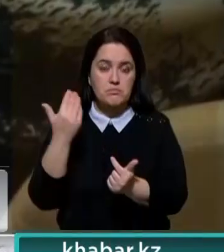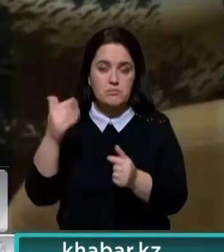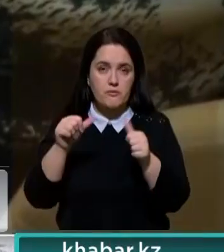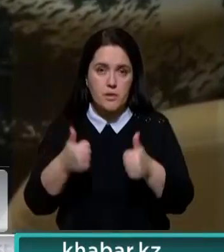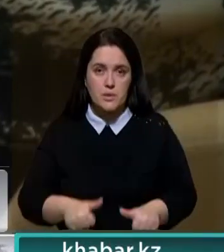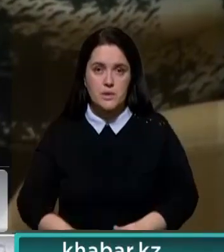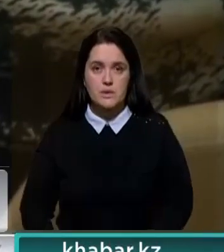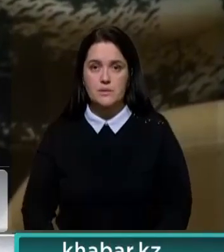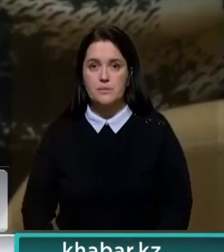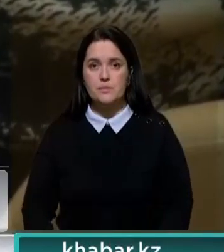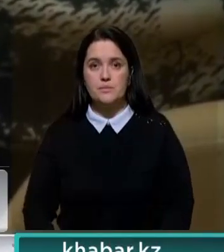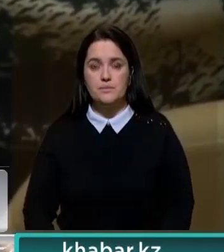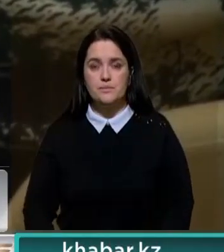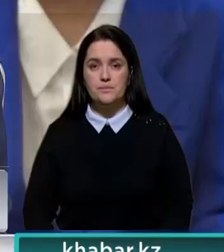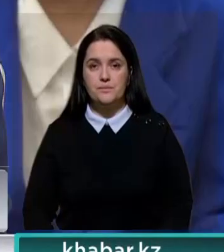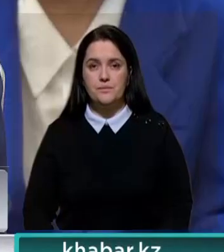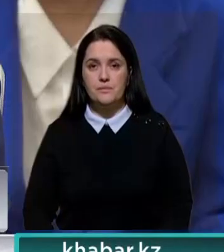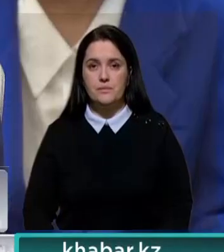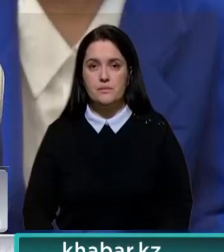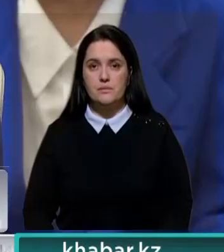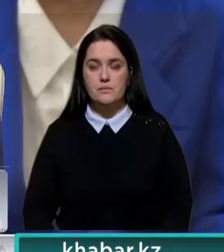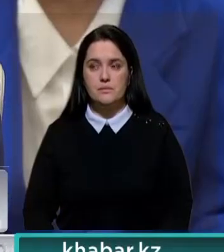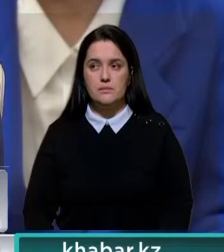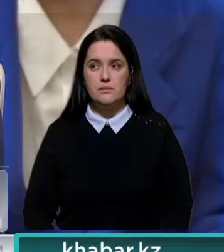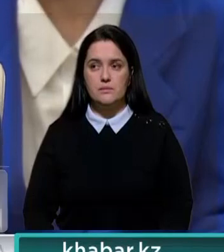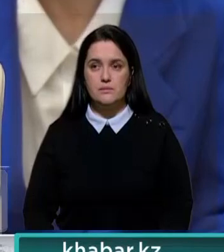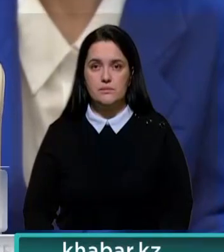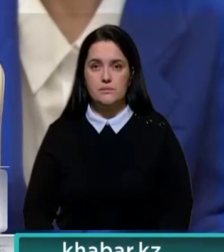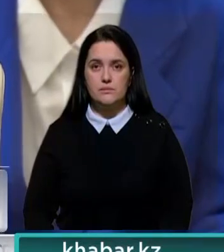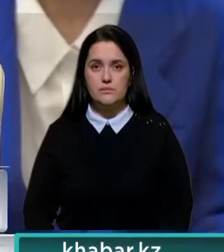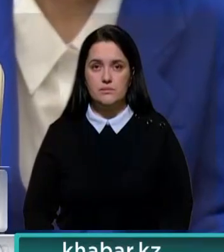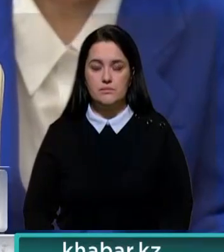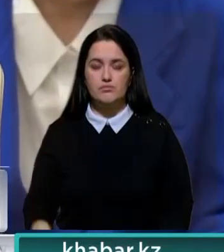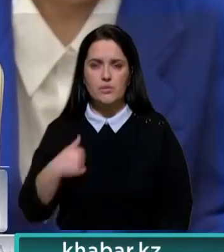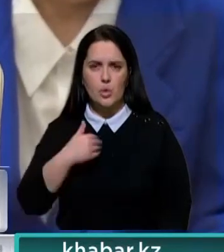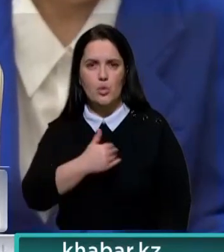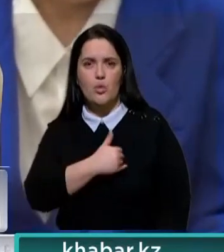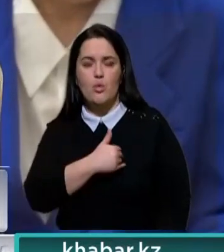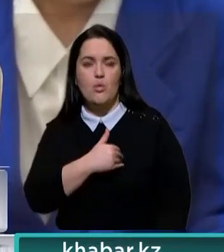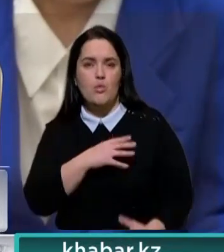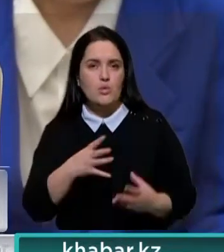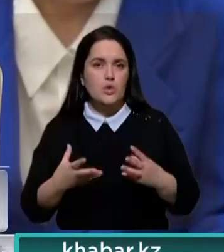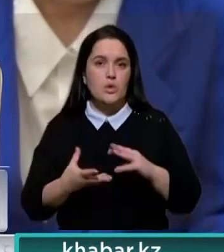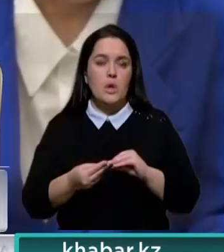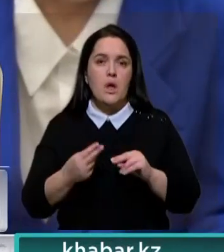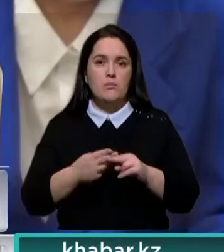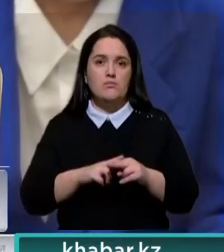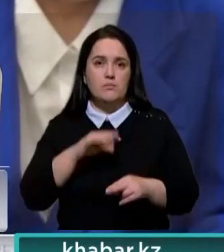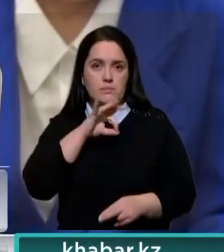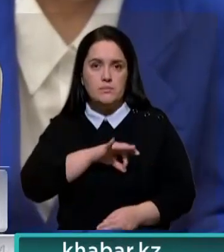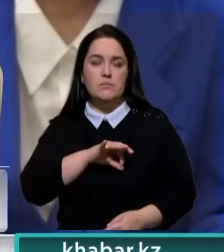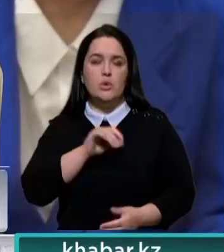адаптированном формате. Мы заряжены на конкретный результат, который должен